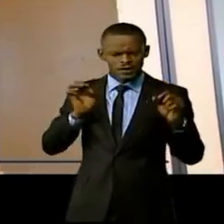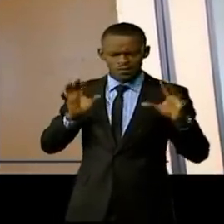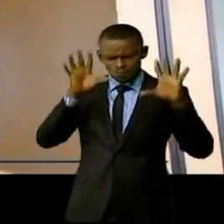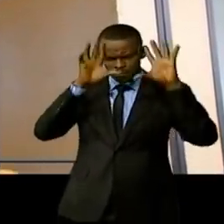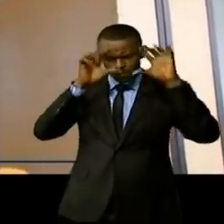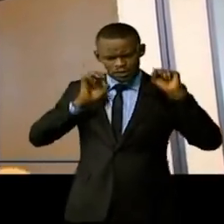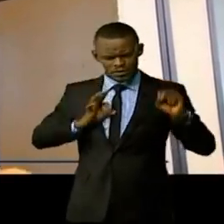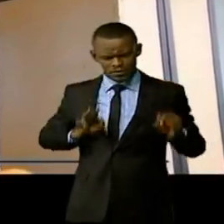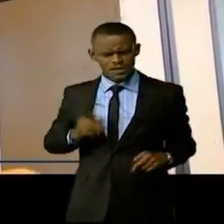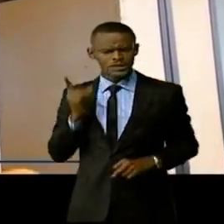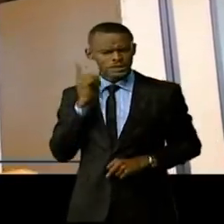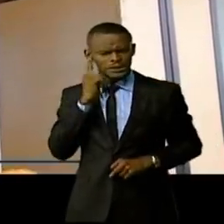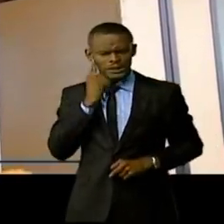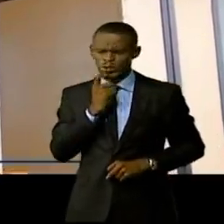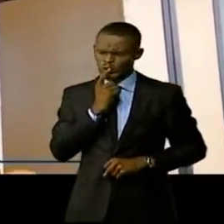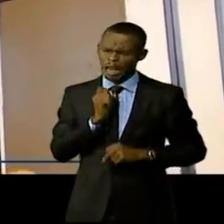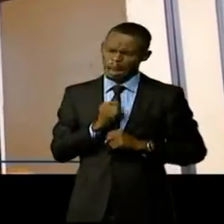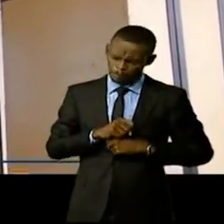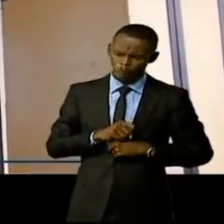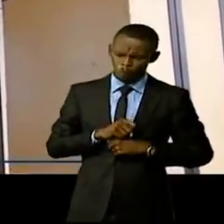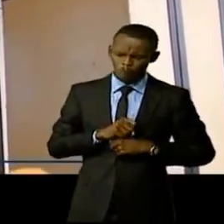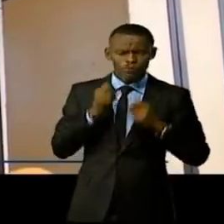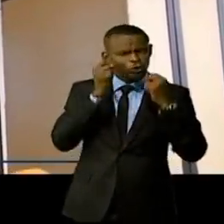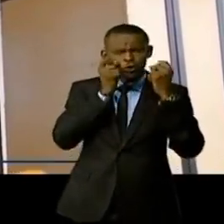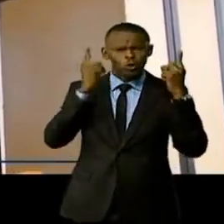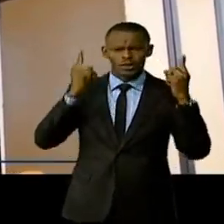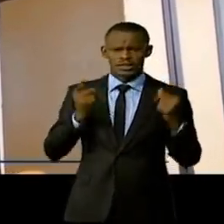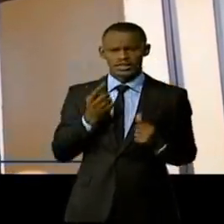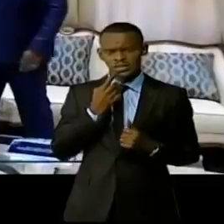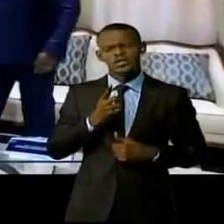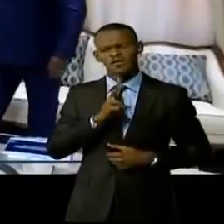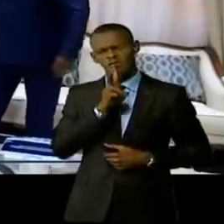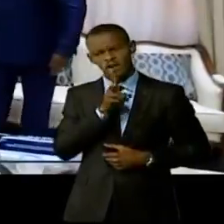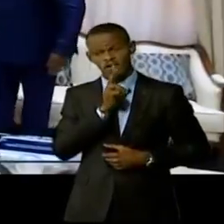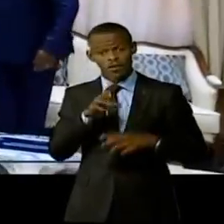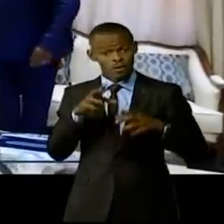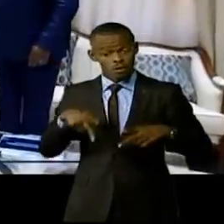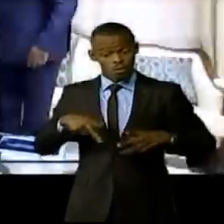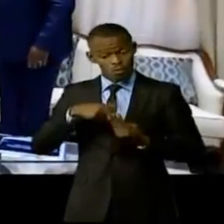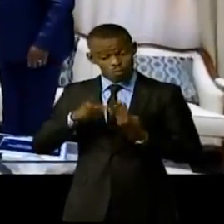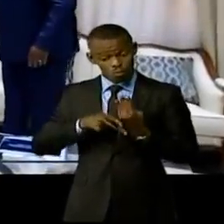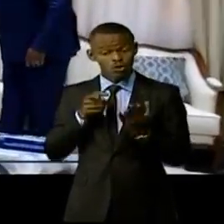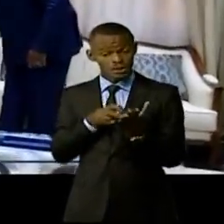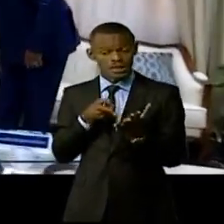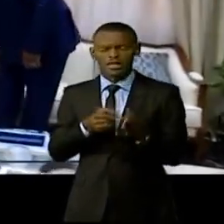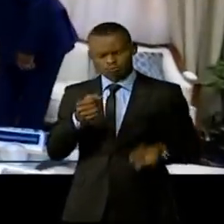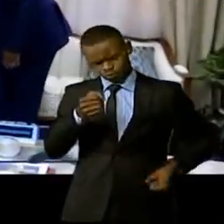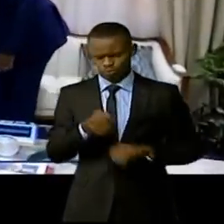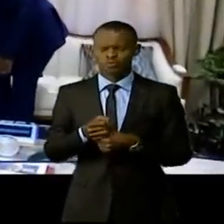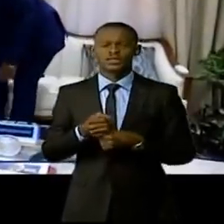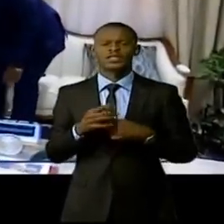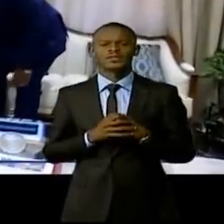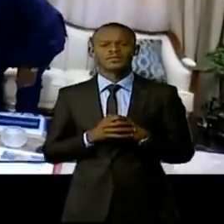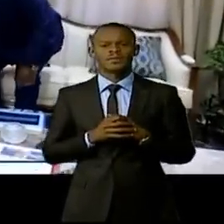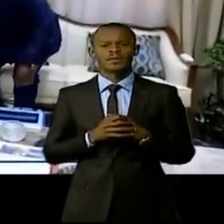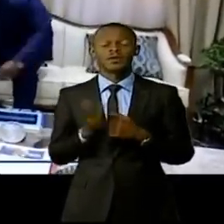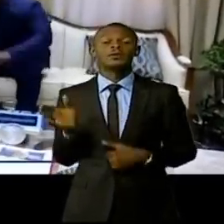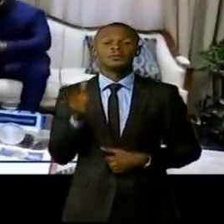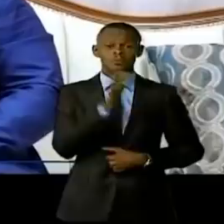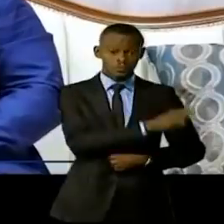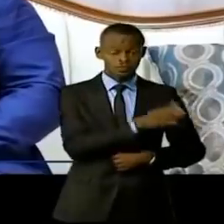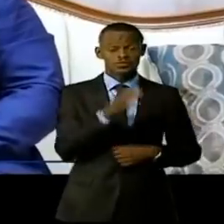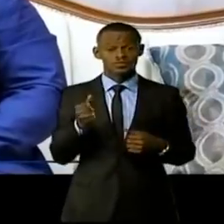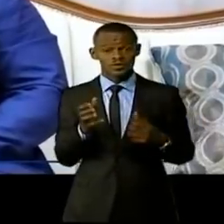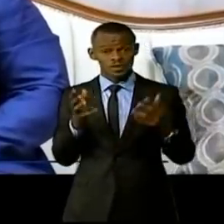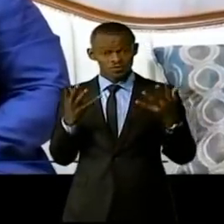il a dit, c'est un projet que nous allons soutenir. Le président de la République, Félix-Antoine Tshisekedi Tshilombo, a eu